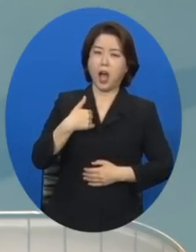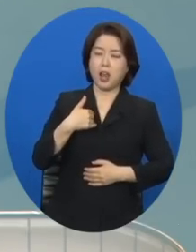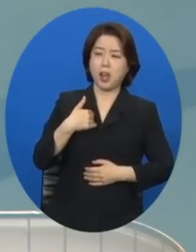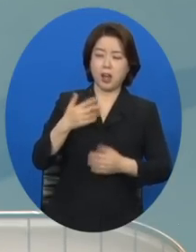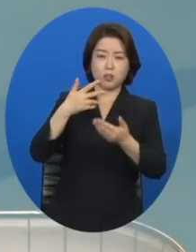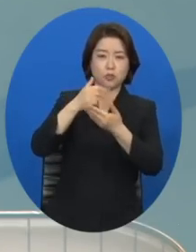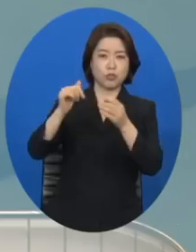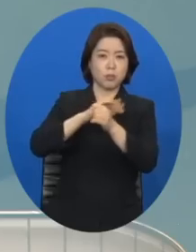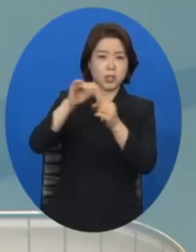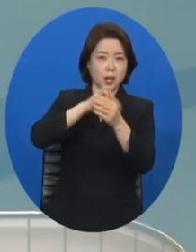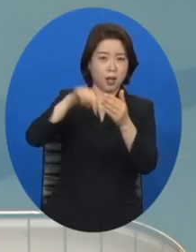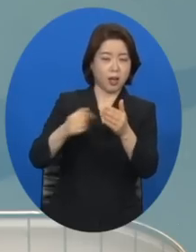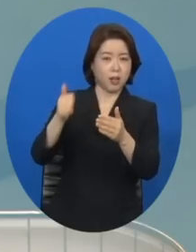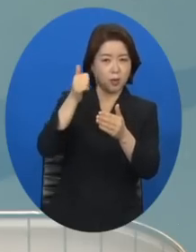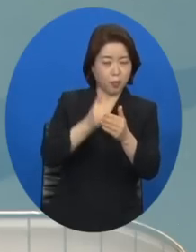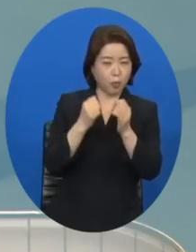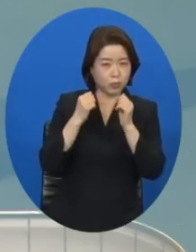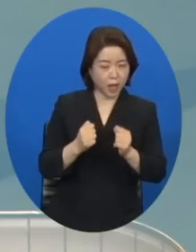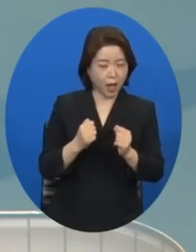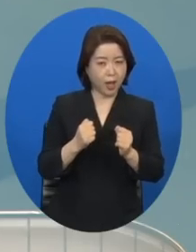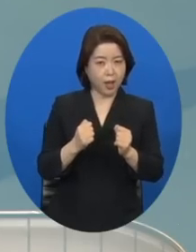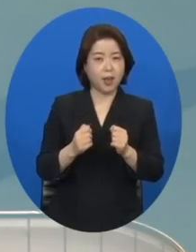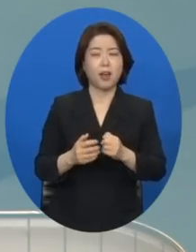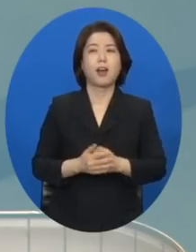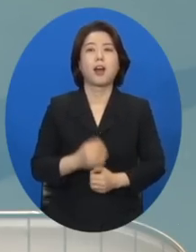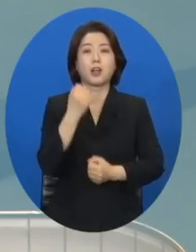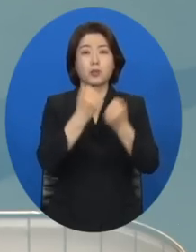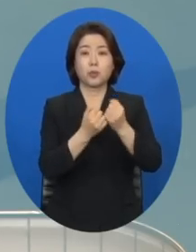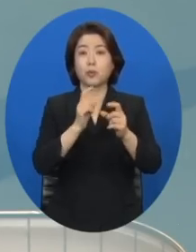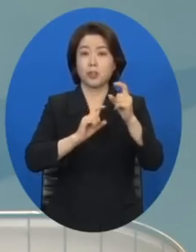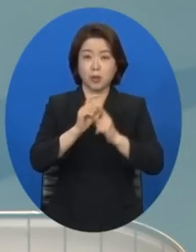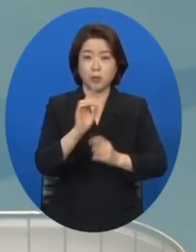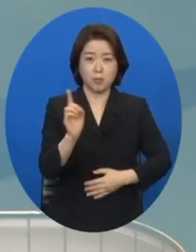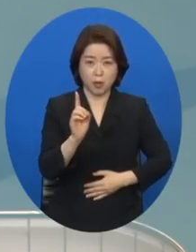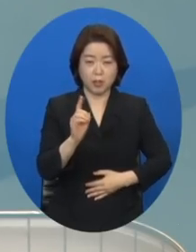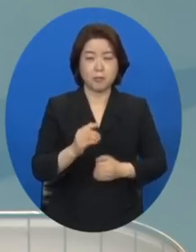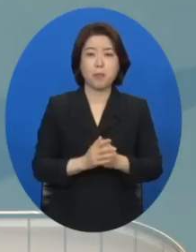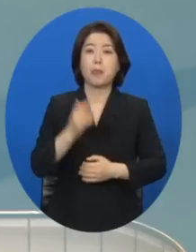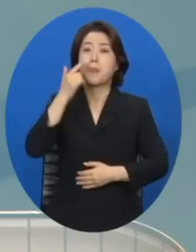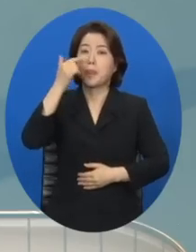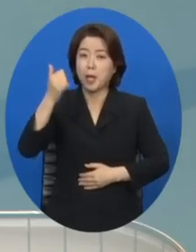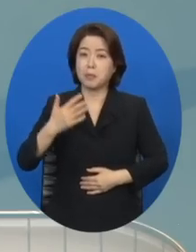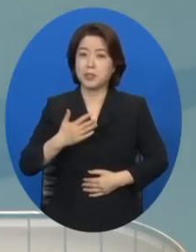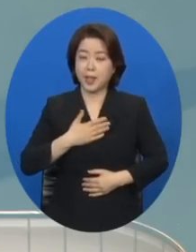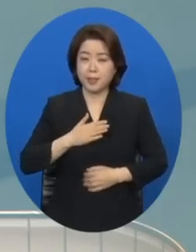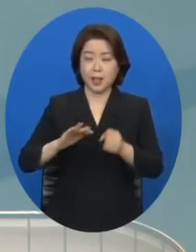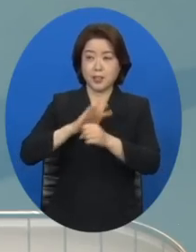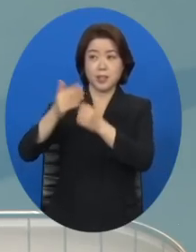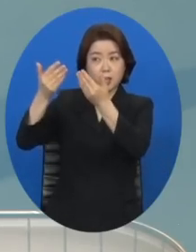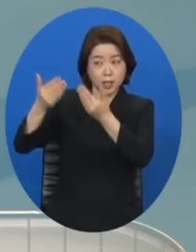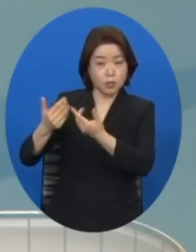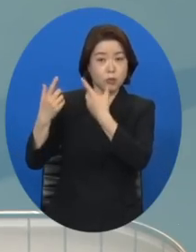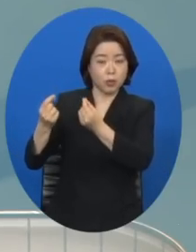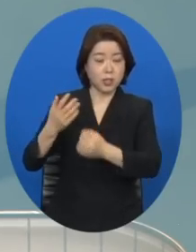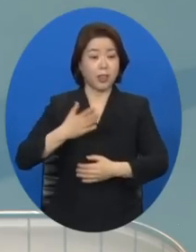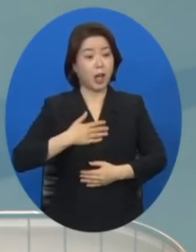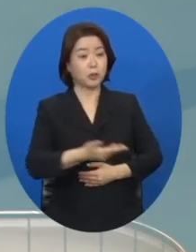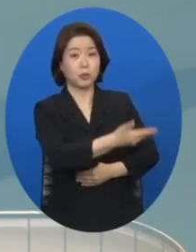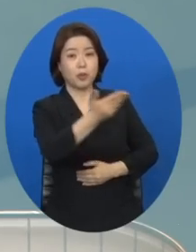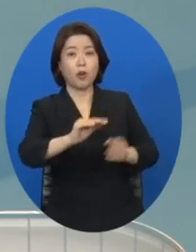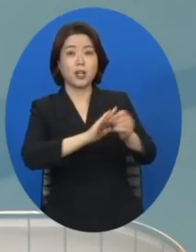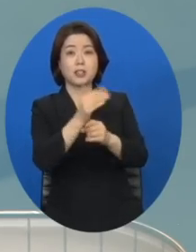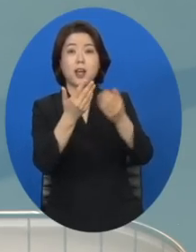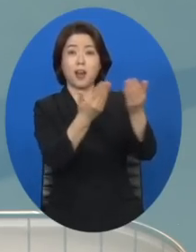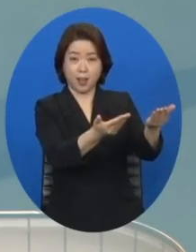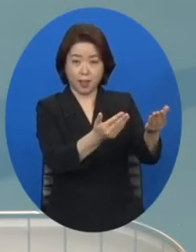머문다는 것이구나이 설명을 하신 것이죠 그러면서 설명하신게 아버지께서 나를 사랑하신 것과 같이 나도 너희를 사랑한다